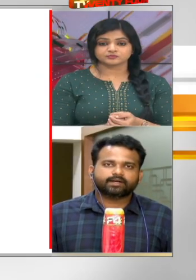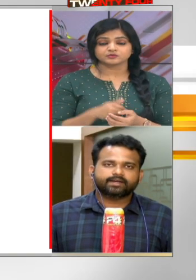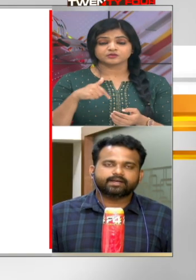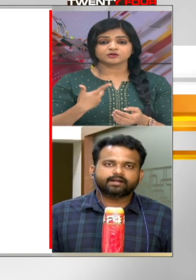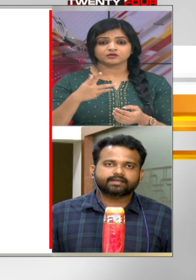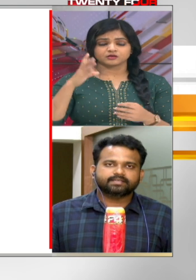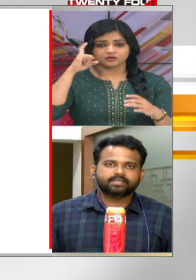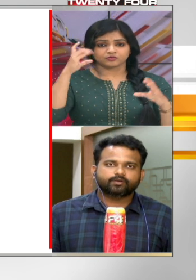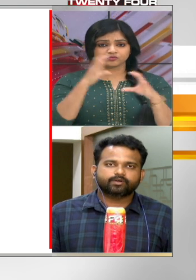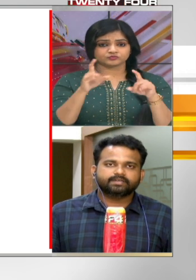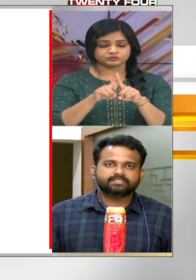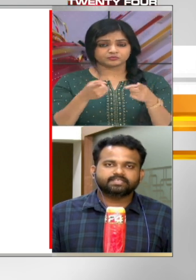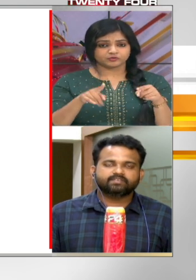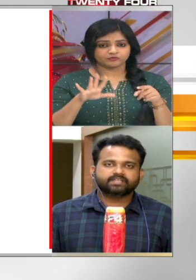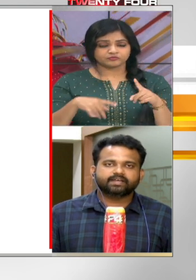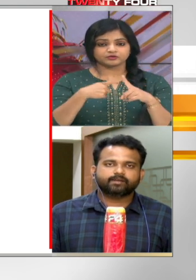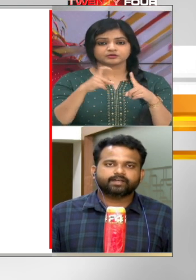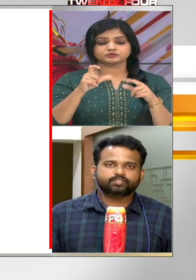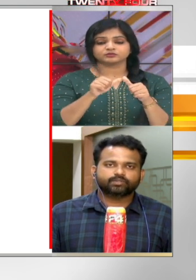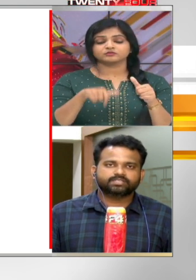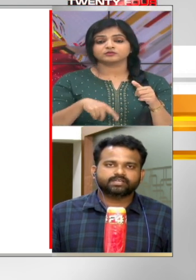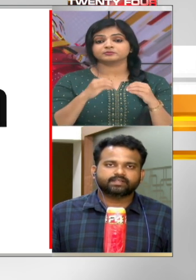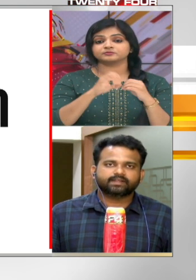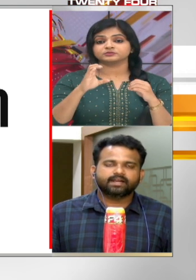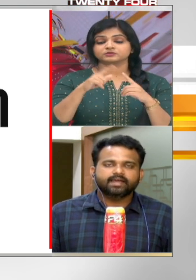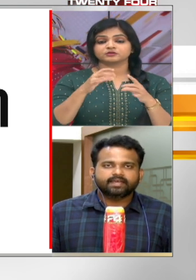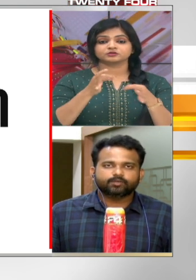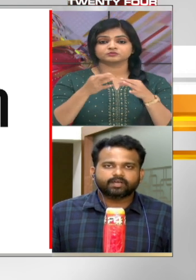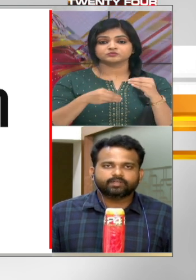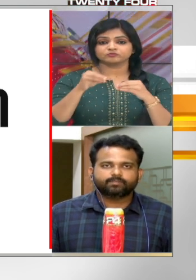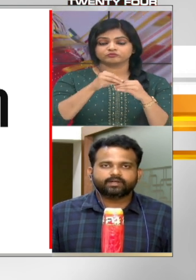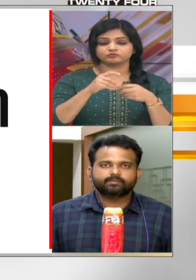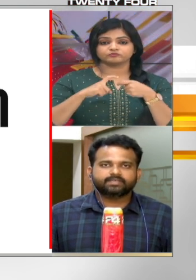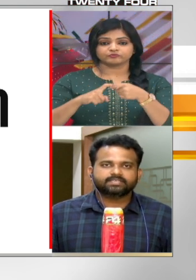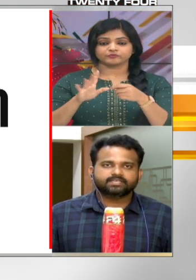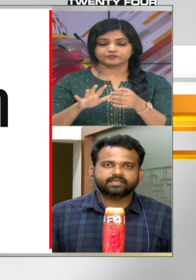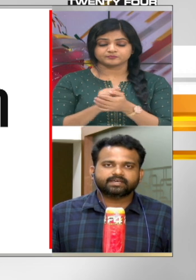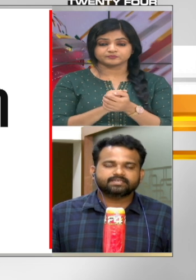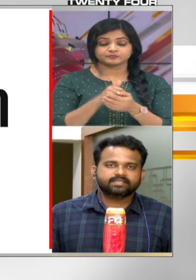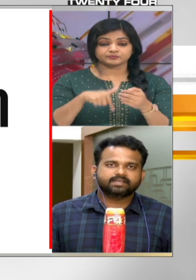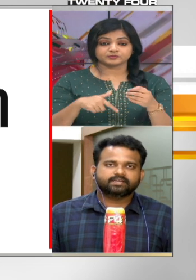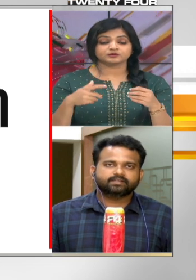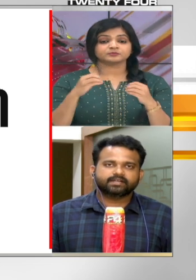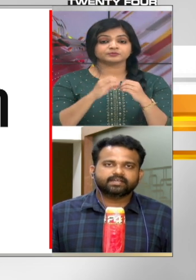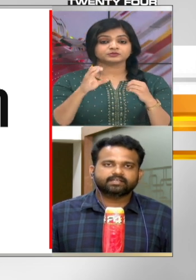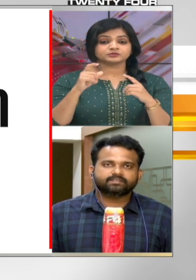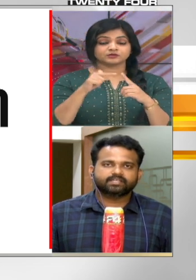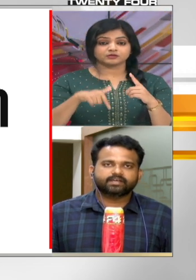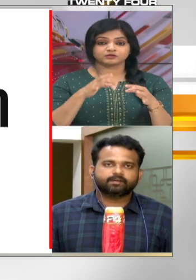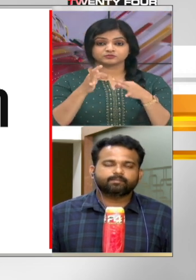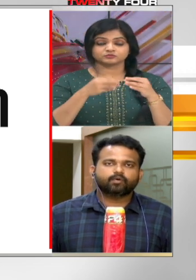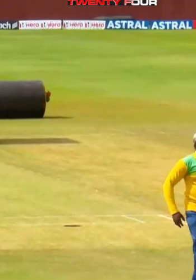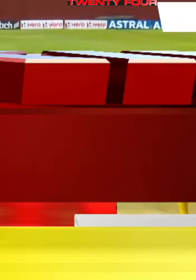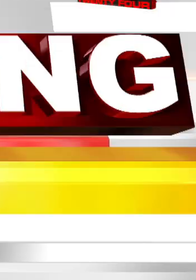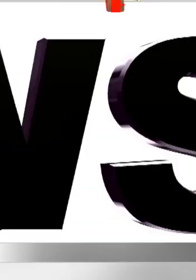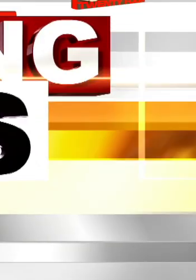എന്നതടക്കമുള്ള കാര്യങ്ങളാണ് KCA BCCI വിശദീകരണമായി ചോദിച്ചിരിക്കുന്നത്. എന്നാൽ ഇതുമായി ബന്ധപ്പെട്ട് BCCI KCA നൽകിയിരിക്കുന്ന വിശദീകരണം